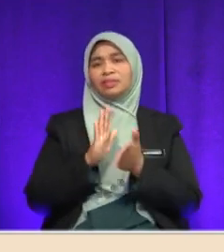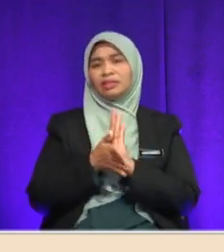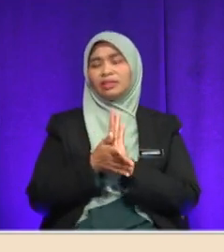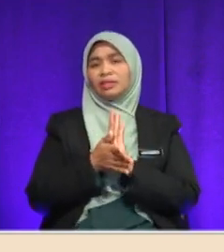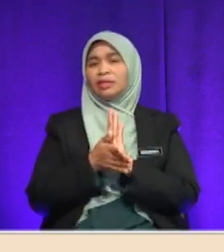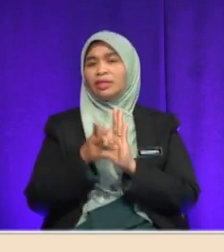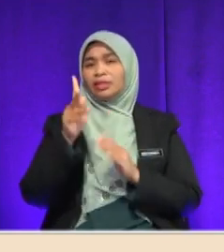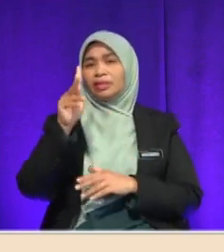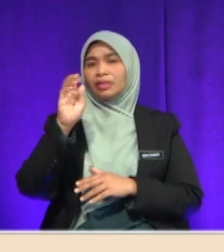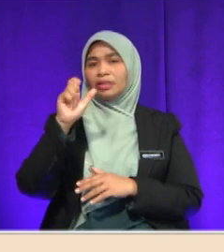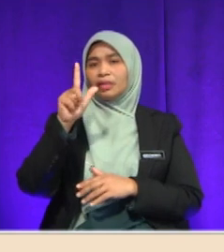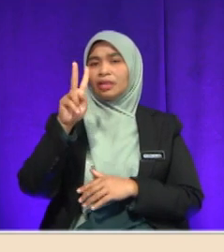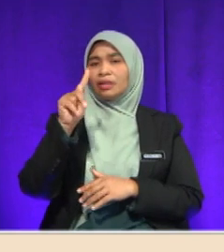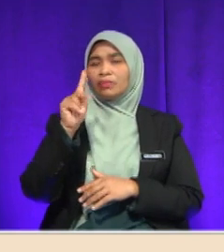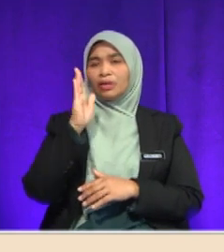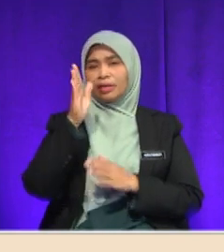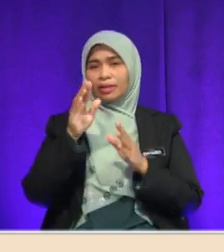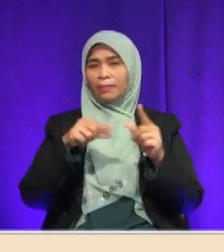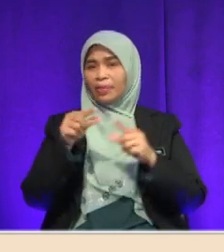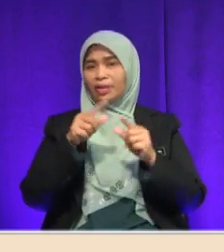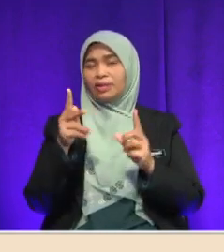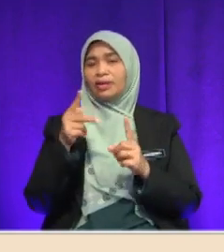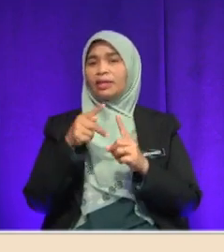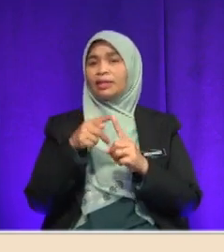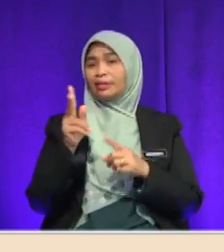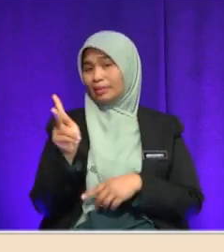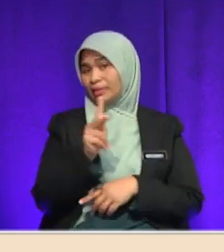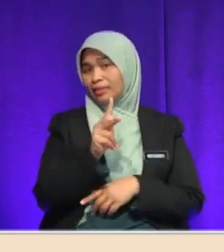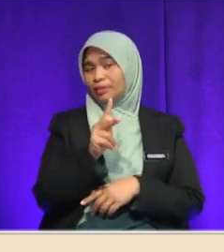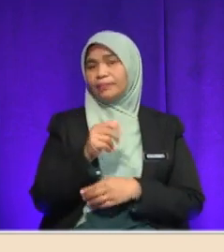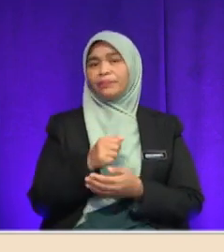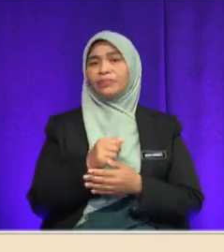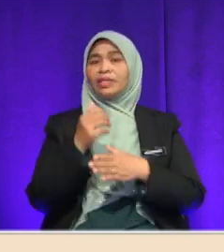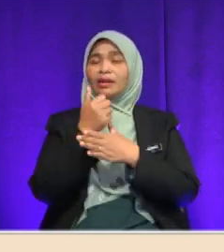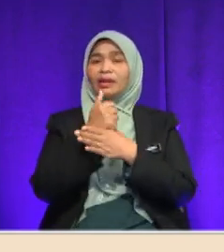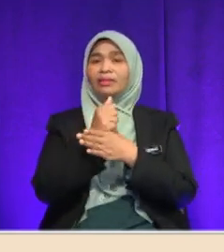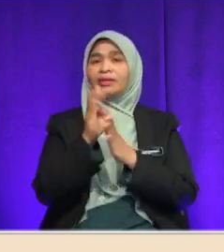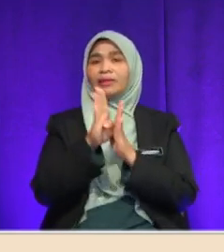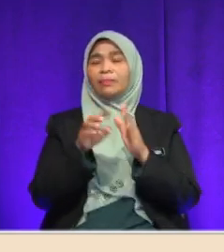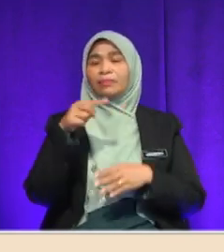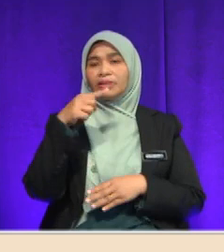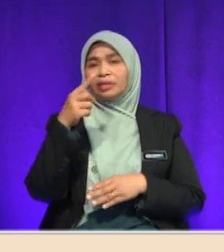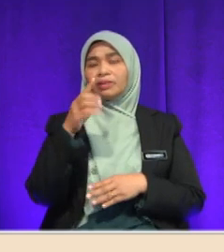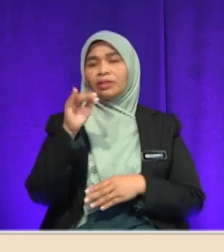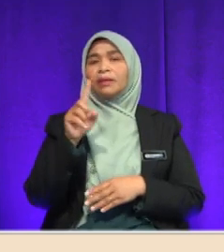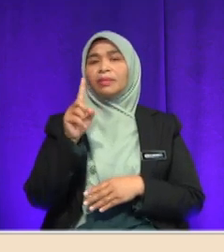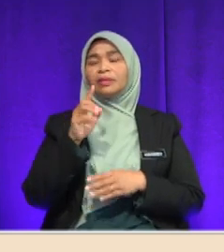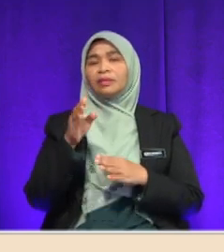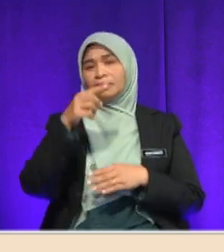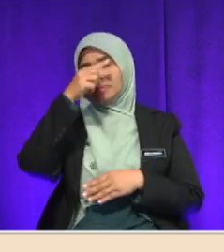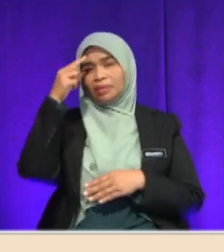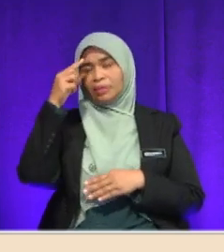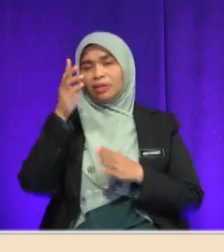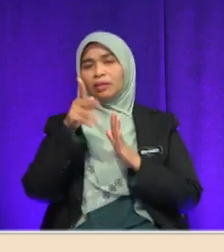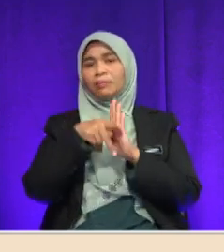panah menunjukkan berlaku pergerakan ke kiri. Okey, antara berikut, yang manakah menyebabkan